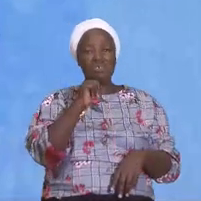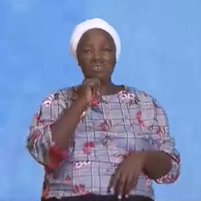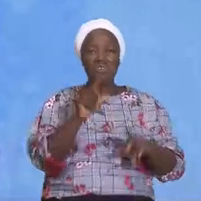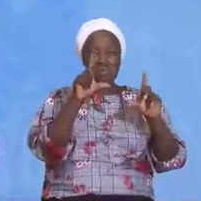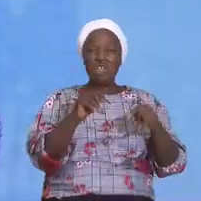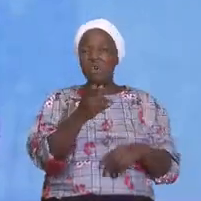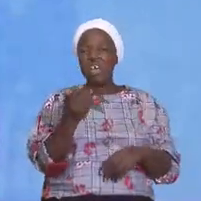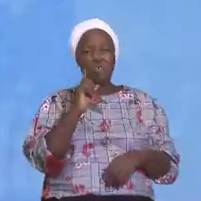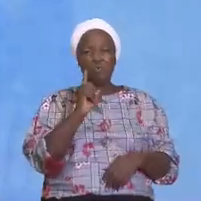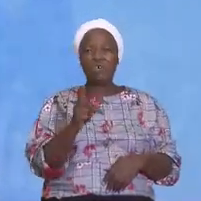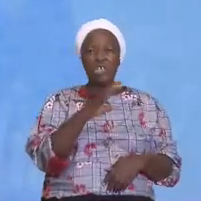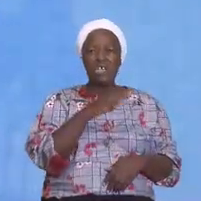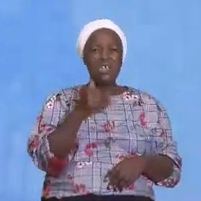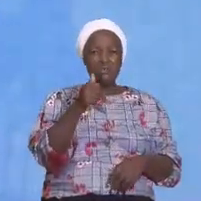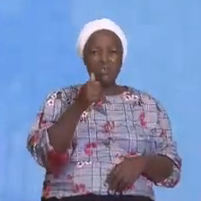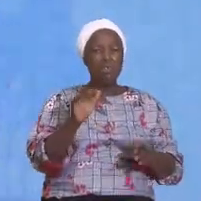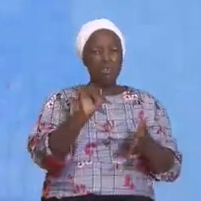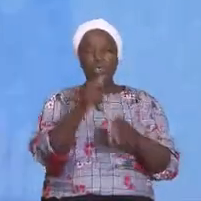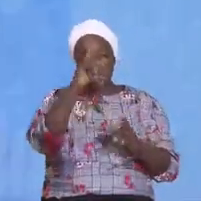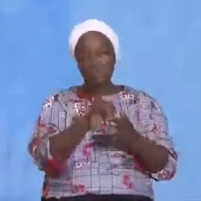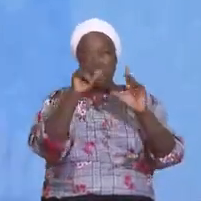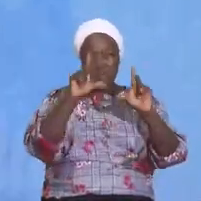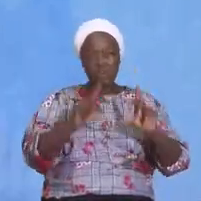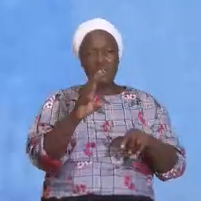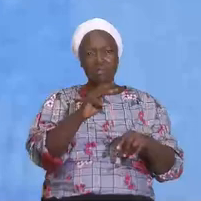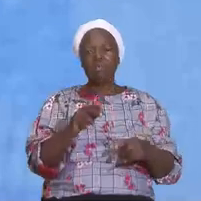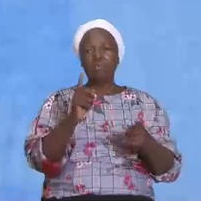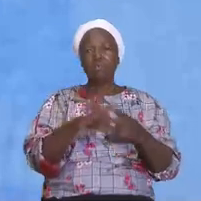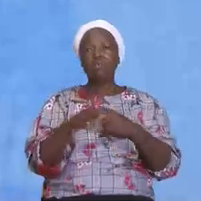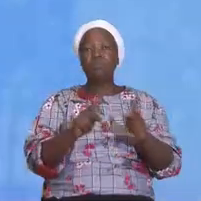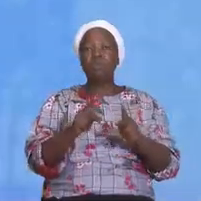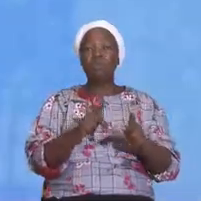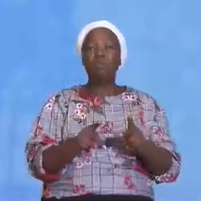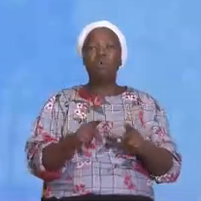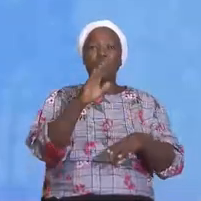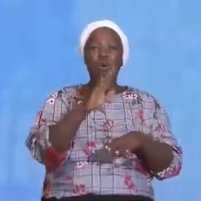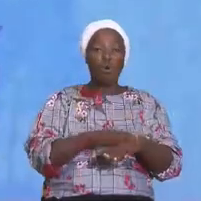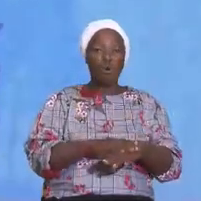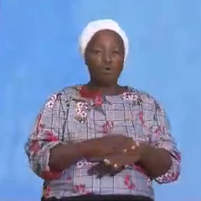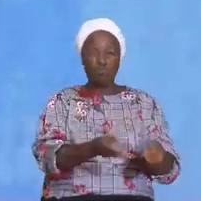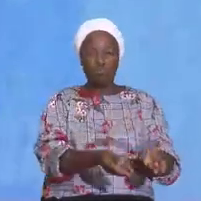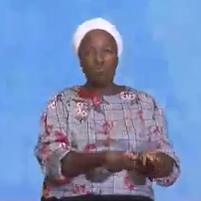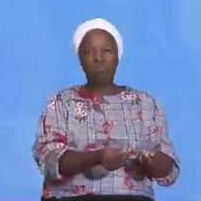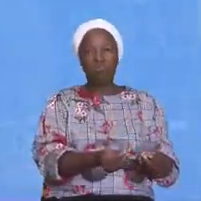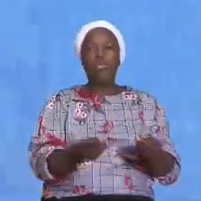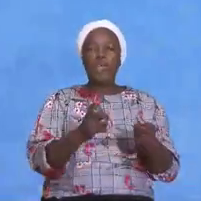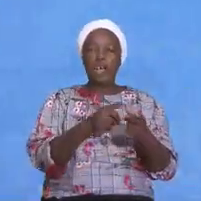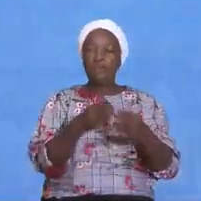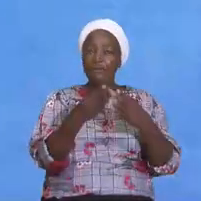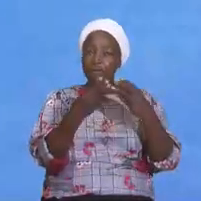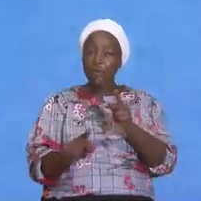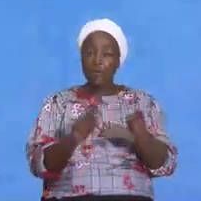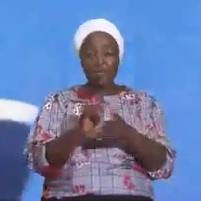terre, il s'est limité. Il n'était pas limité par quelqu'un, mais il s'est limité